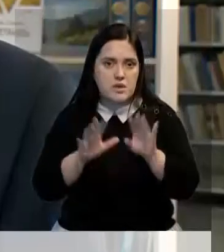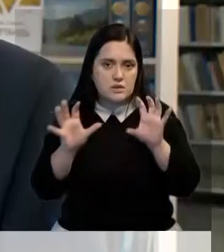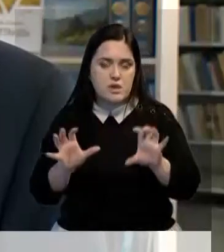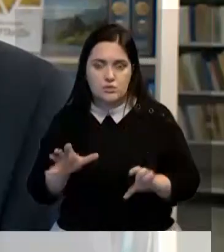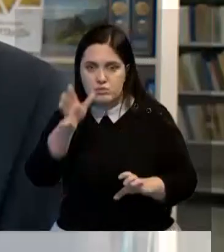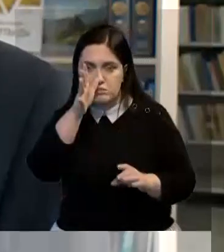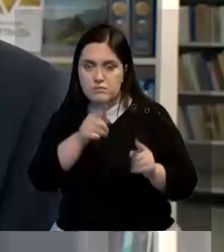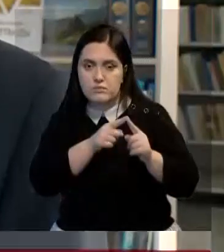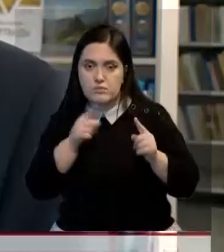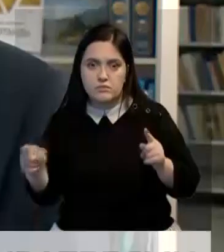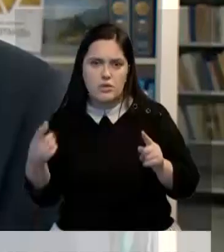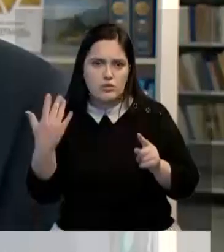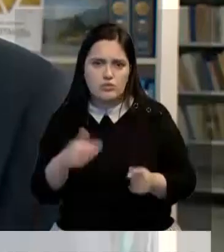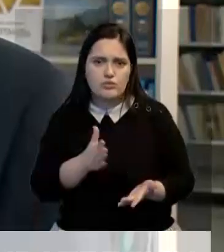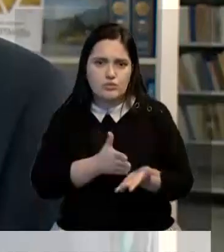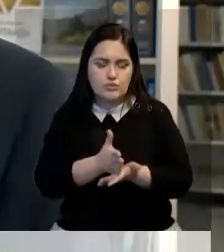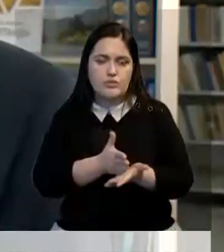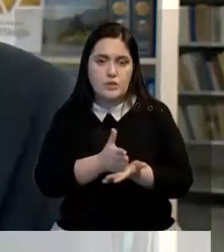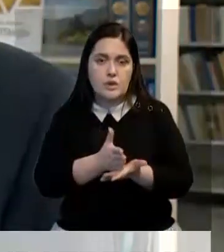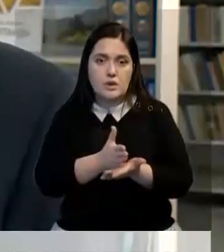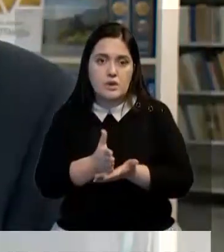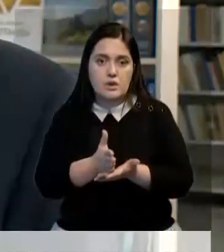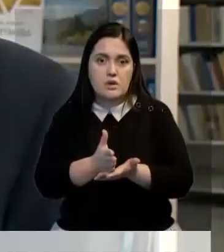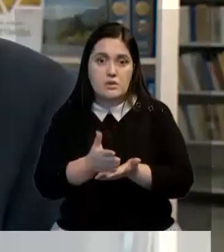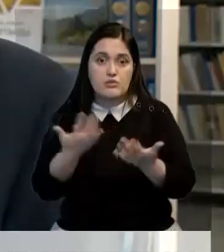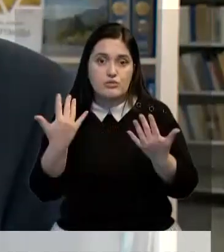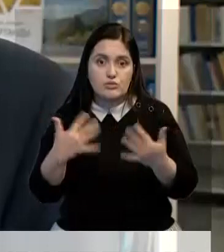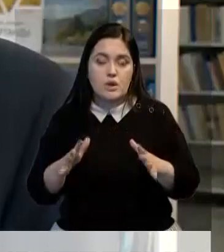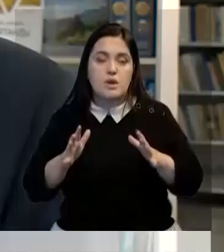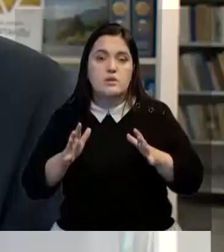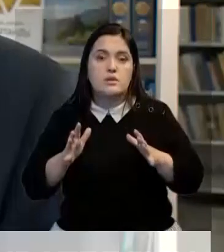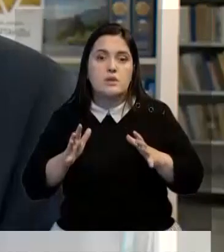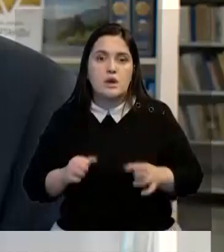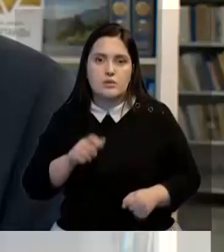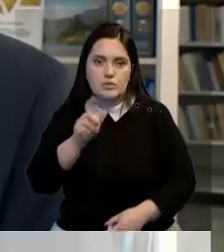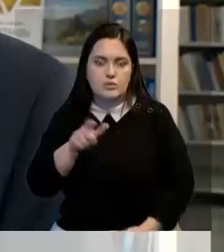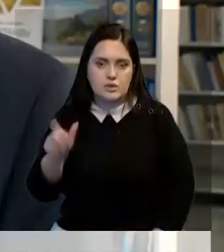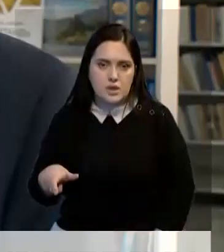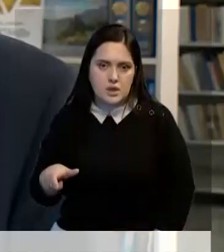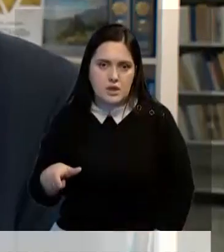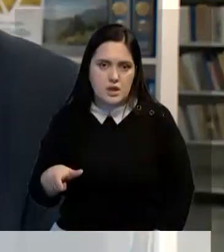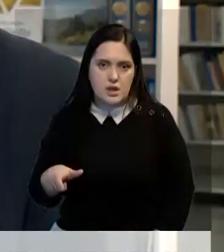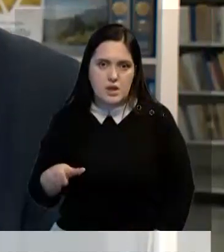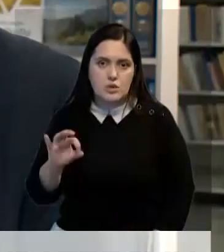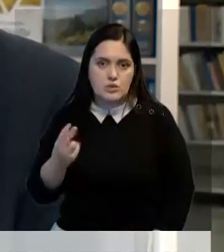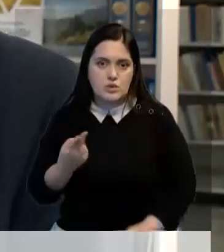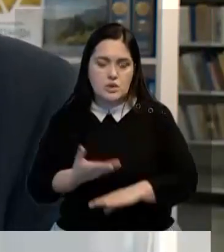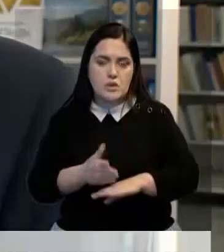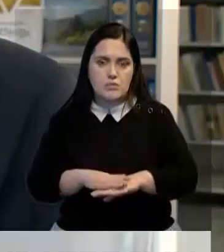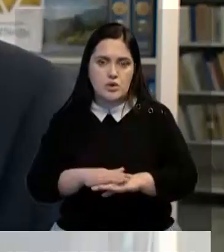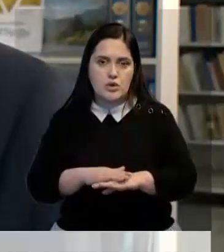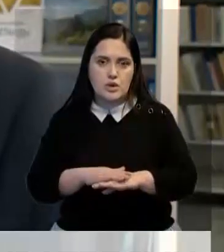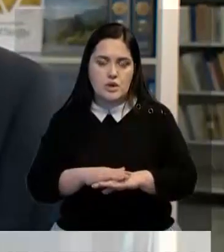длящееся на протяжении уже десятилетий, оно просто, знаете, доводит людей до ручки. Социальное напряжение очень